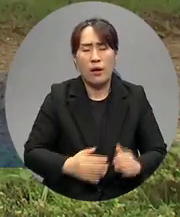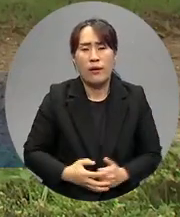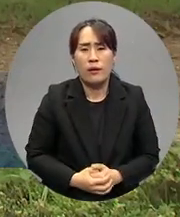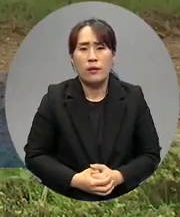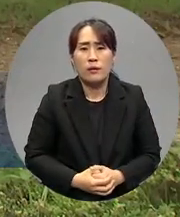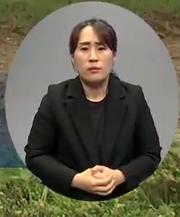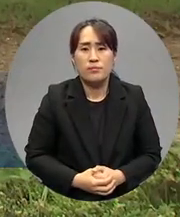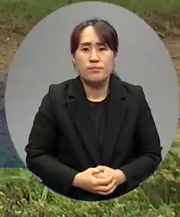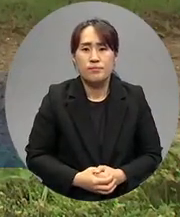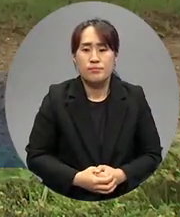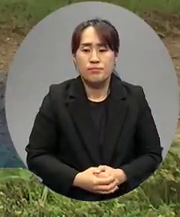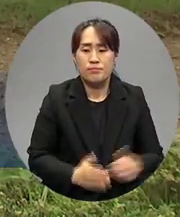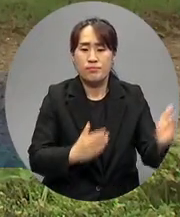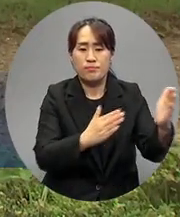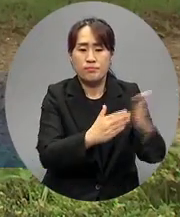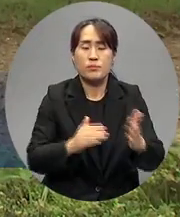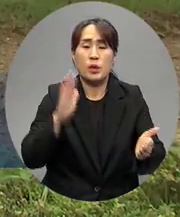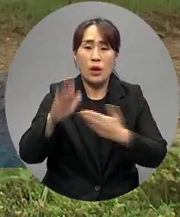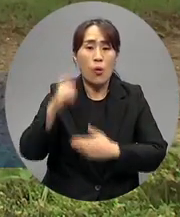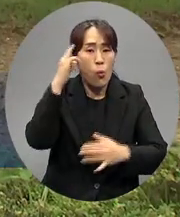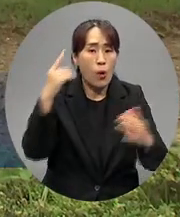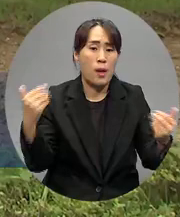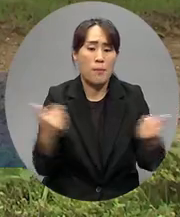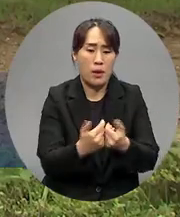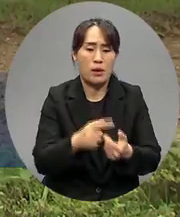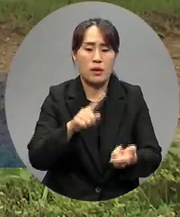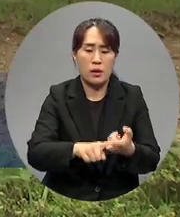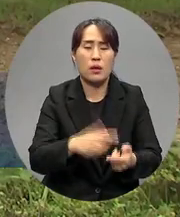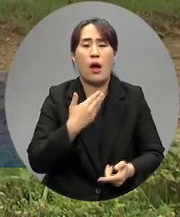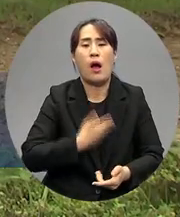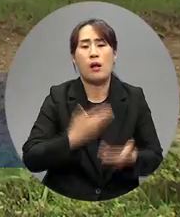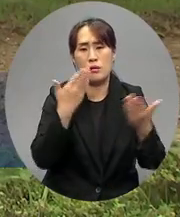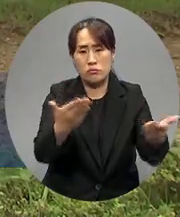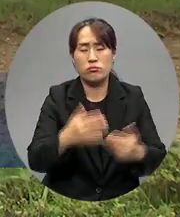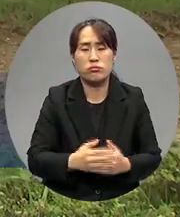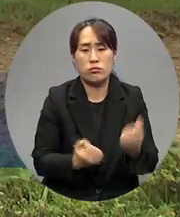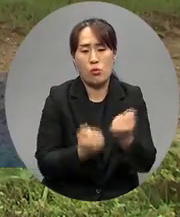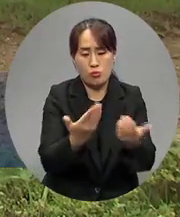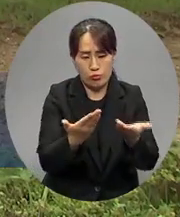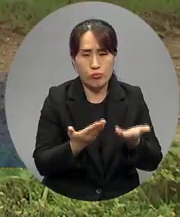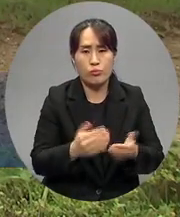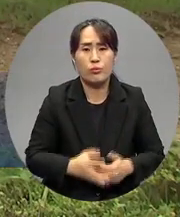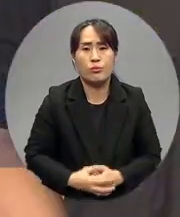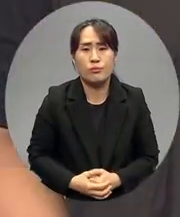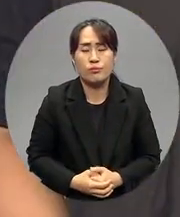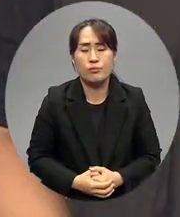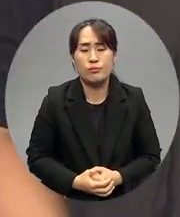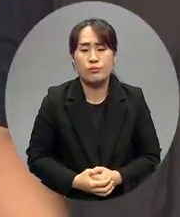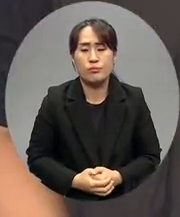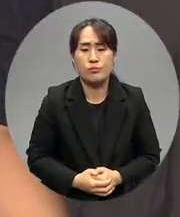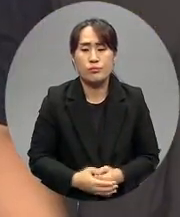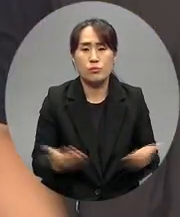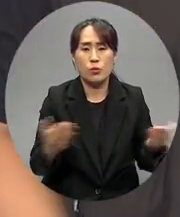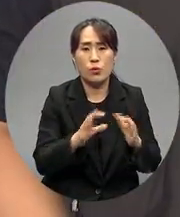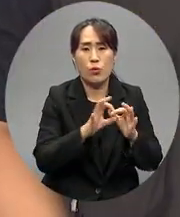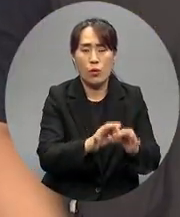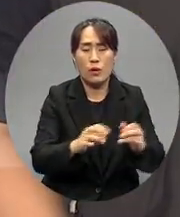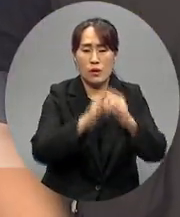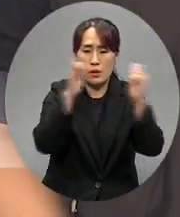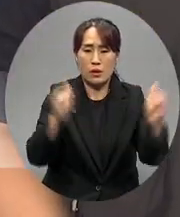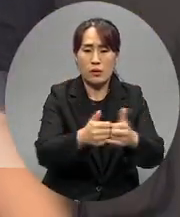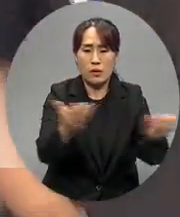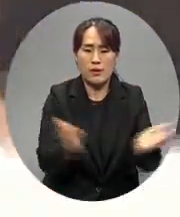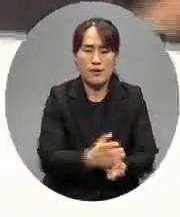봤고요. 부결된 다음에서야 왜 반대했는지 그제서야 설명을 하더라고요. 노동계와